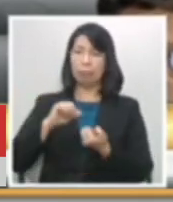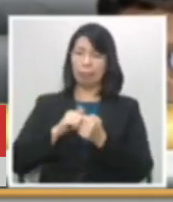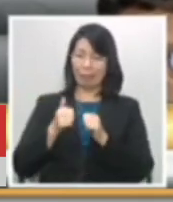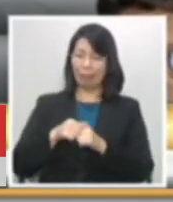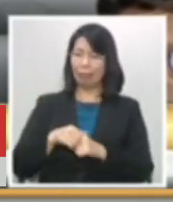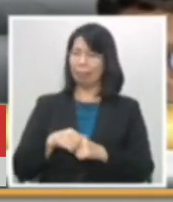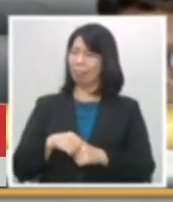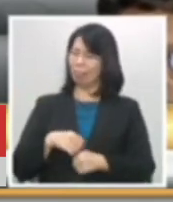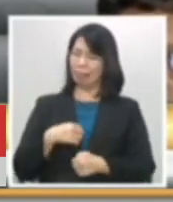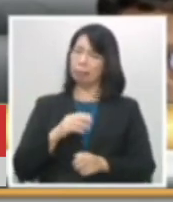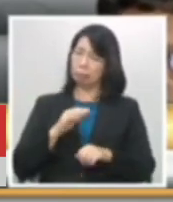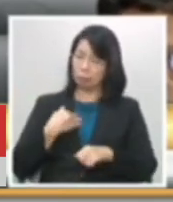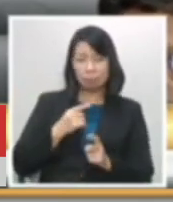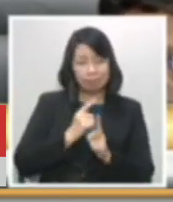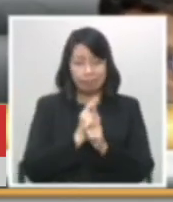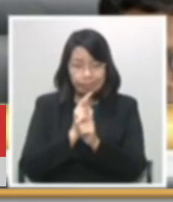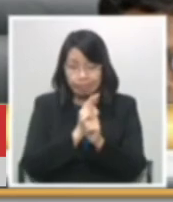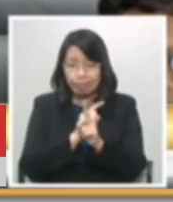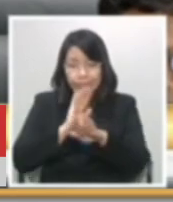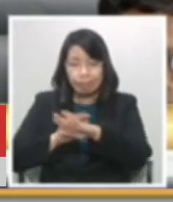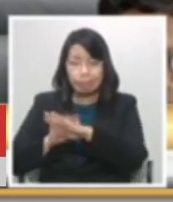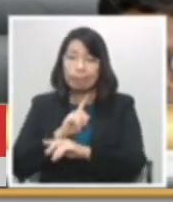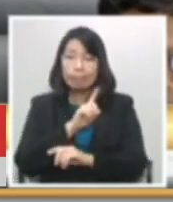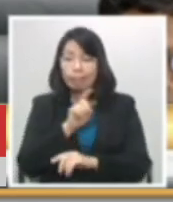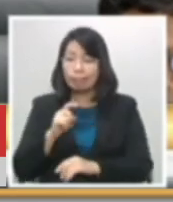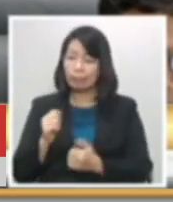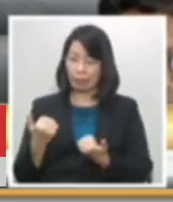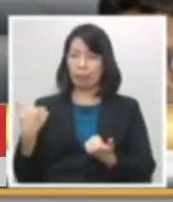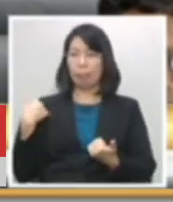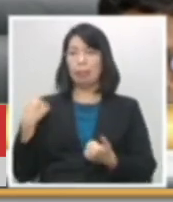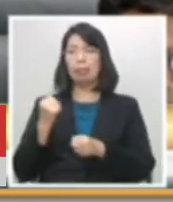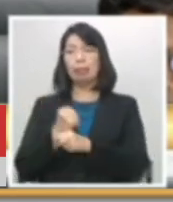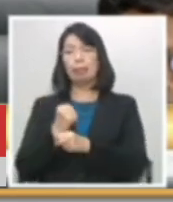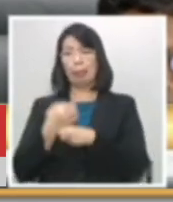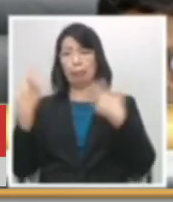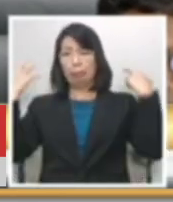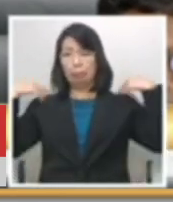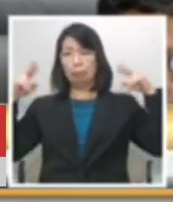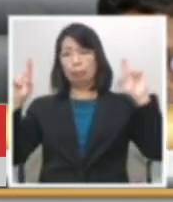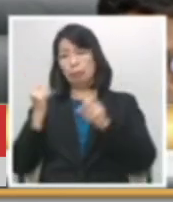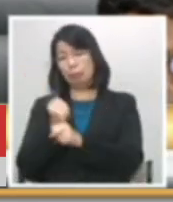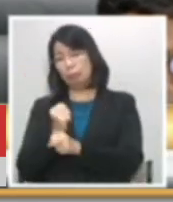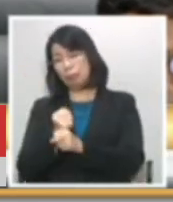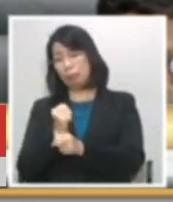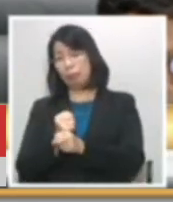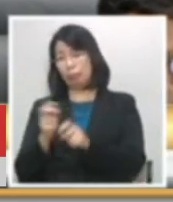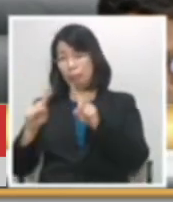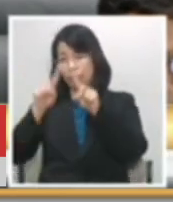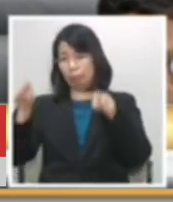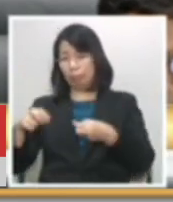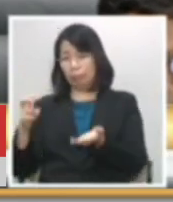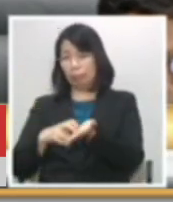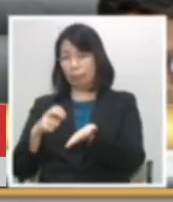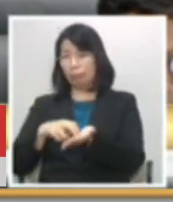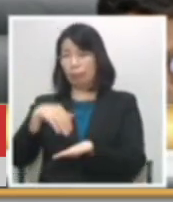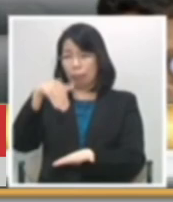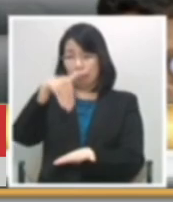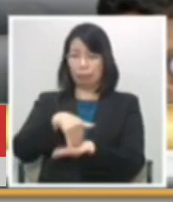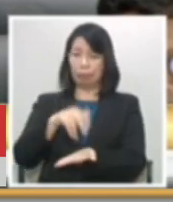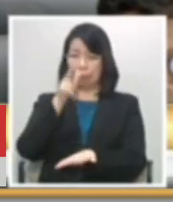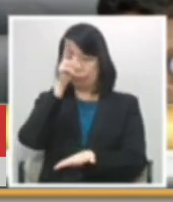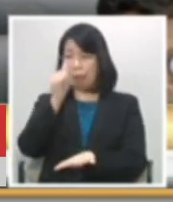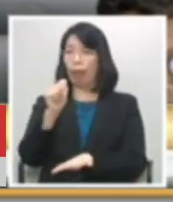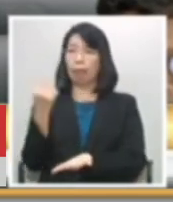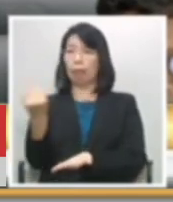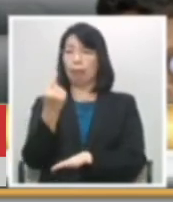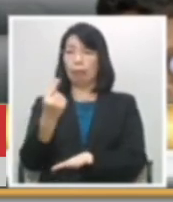ามันเกิดปัญหาขึ้นครับเพราะว่าสำนักงานที่ดินจังหวัดมีอำนาจในการออกโฉนดมีอยู่แห่งเดียวในจังหวัด